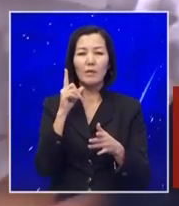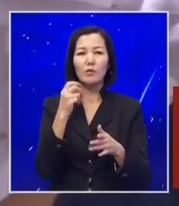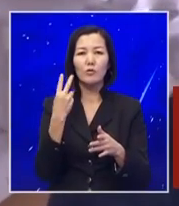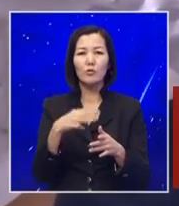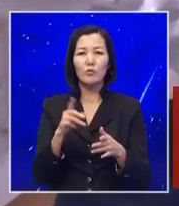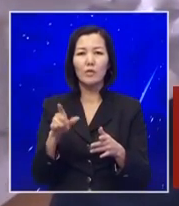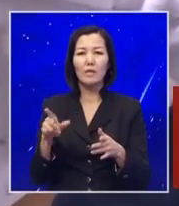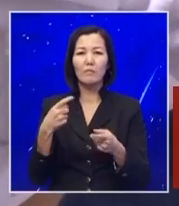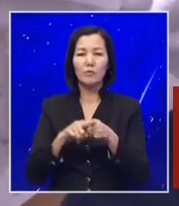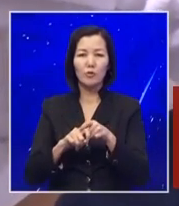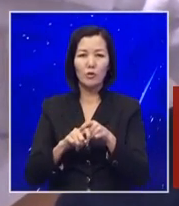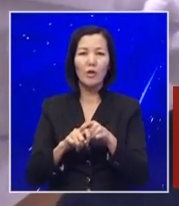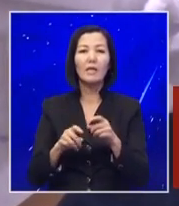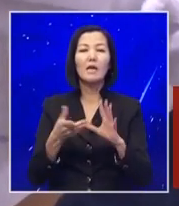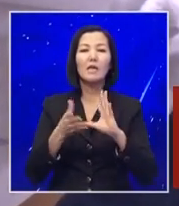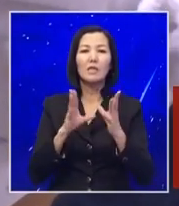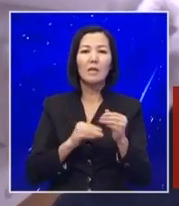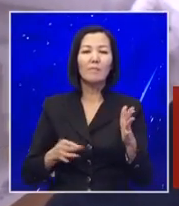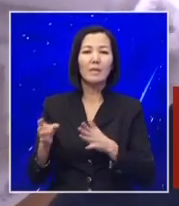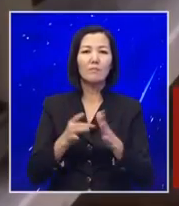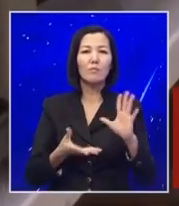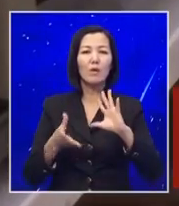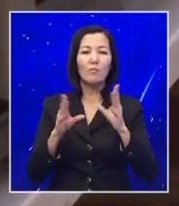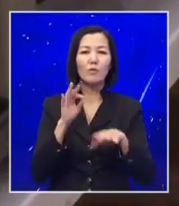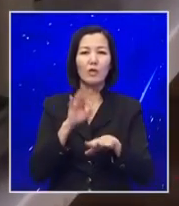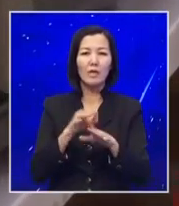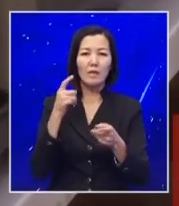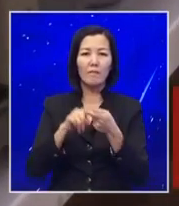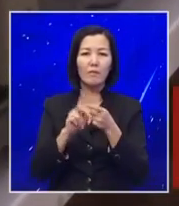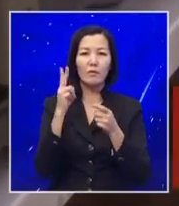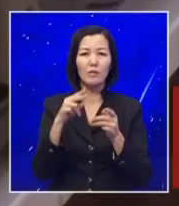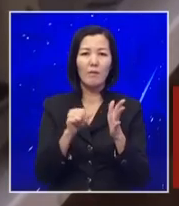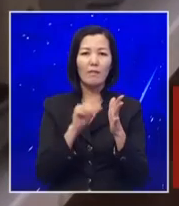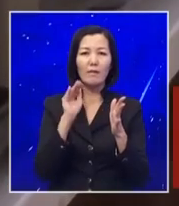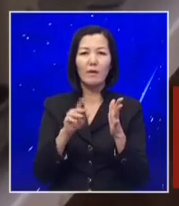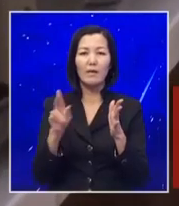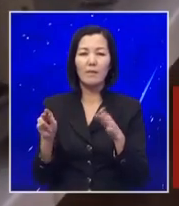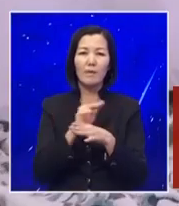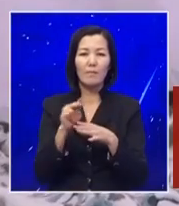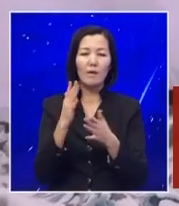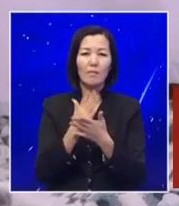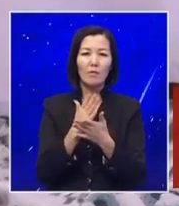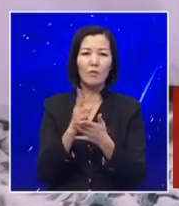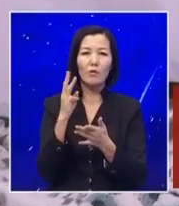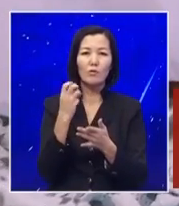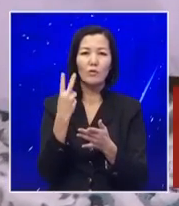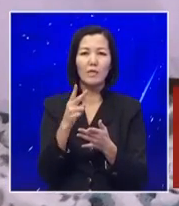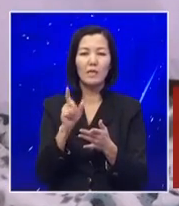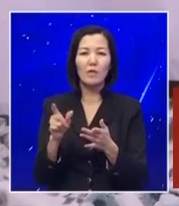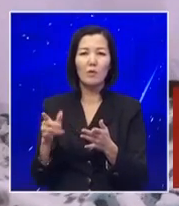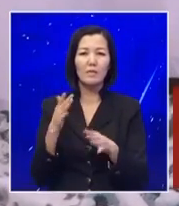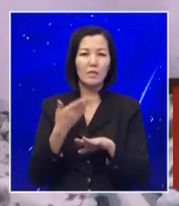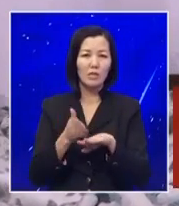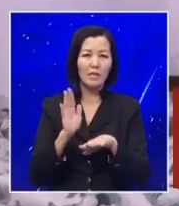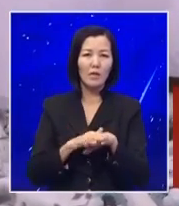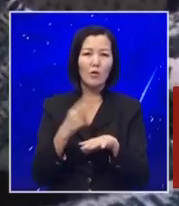адам жұқтырыпты. Жалпы республика бойынша коронавирус инфекциясынан 26 мың адам ем қабылдауда. 302 науқастың жағдайы